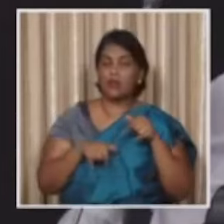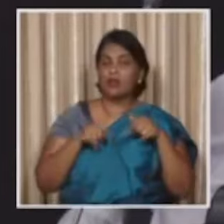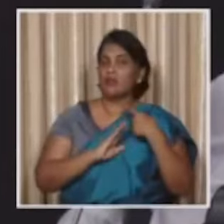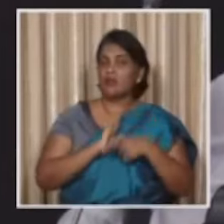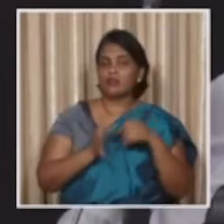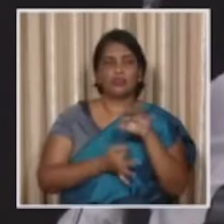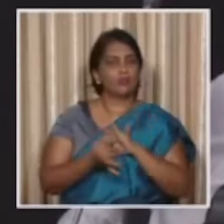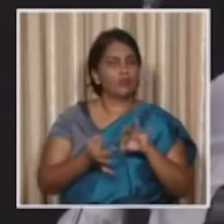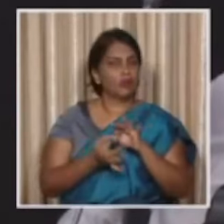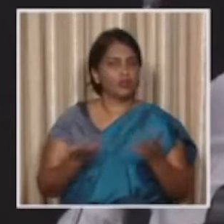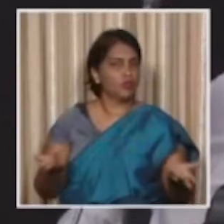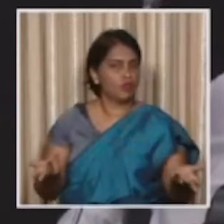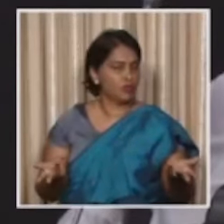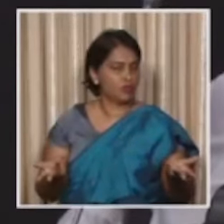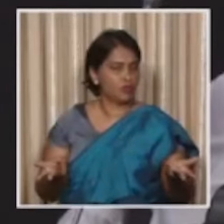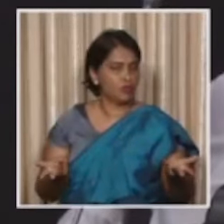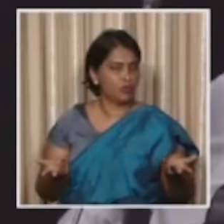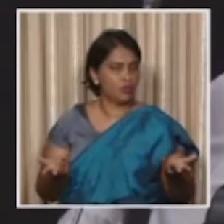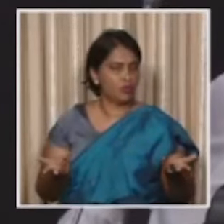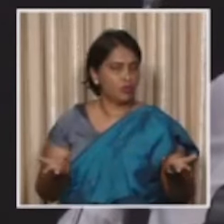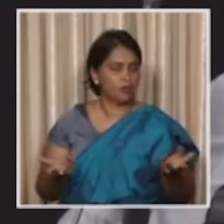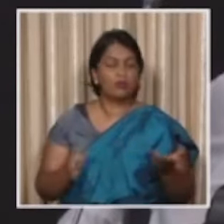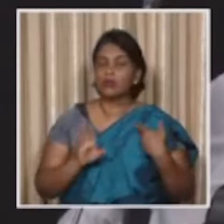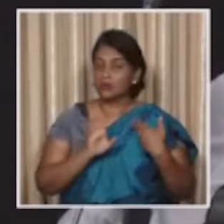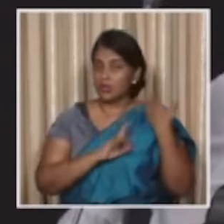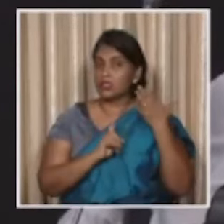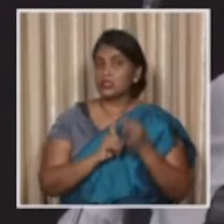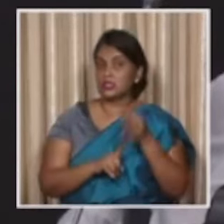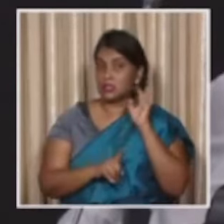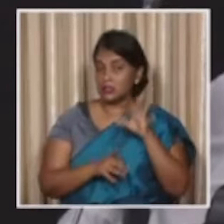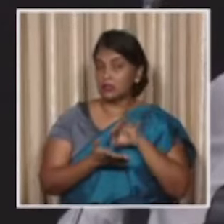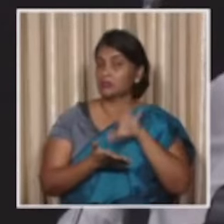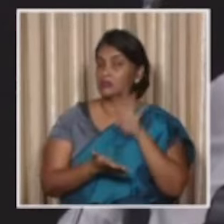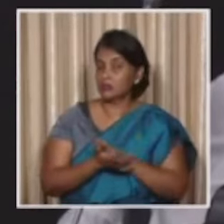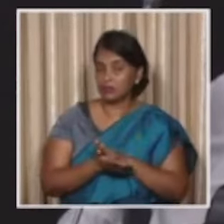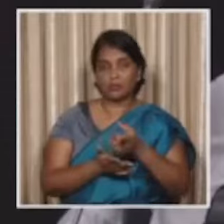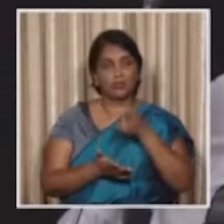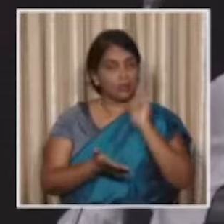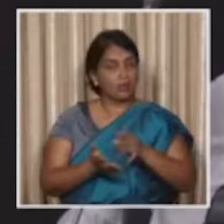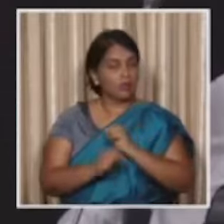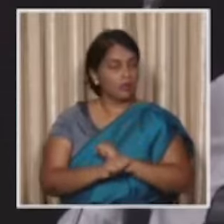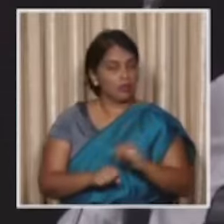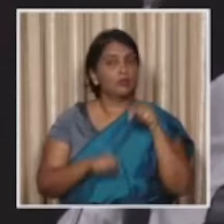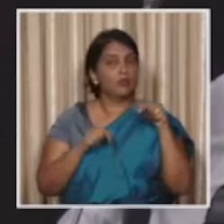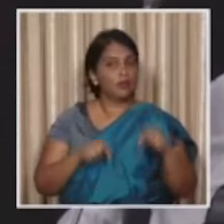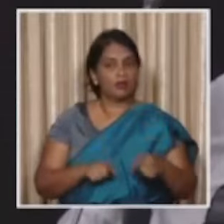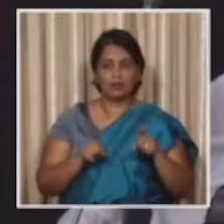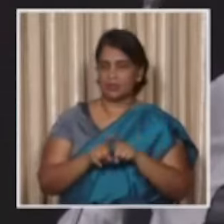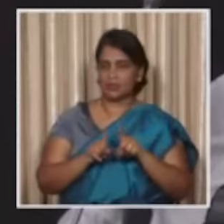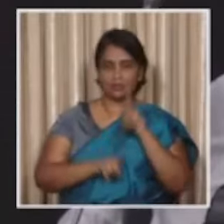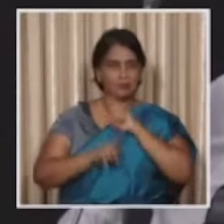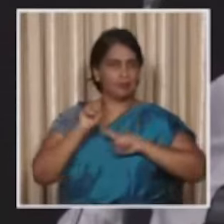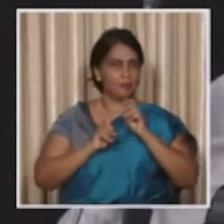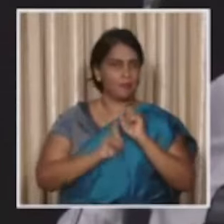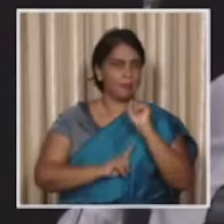රටේ ප්‍රජාතන්ත්‍රවාදයට වෙන්නේ? ඒවකට ජනාධිපතිතුමා ගත්ත ඒ තීන්දුව නොවෙන්නට අද මෙහෙම කතා කරන